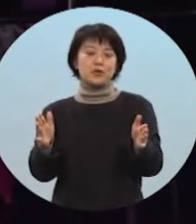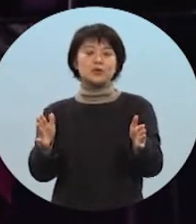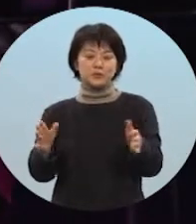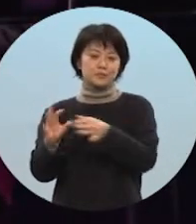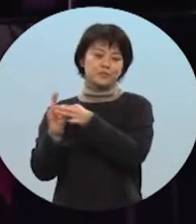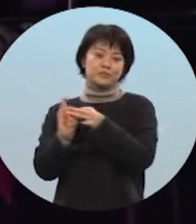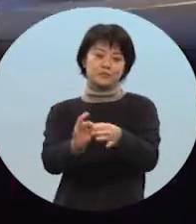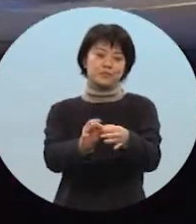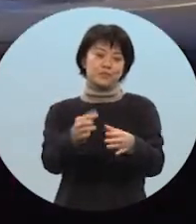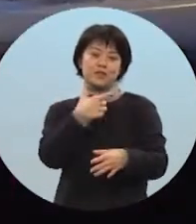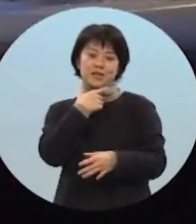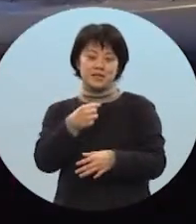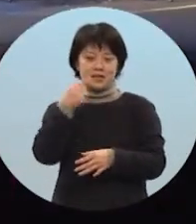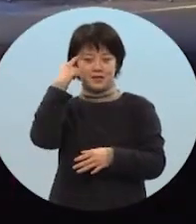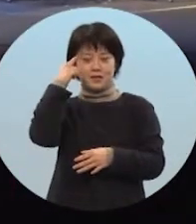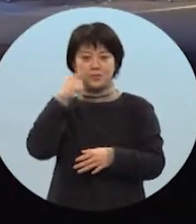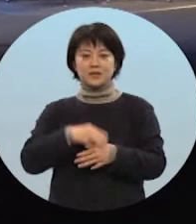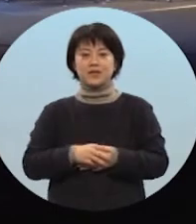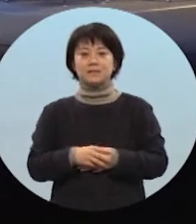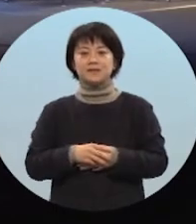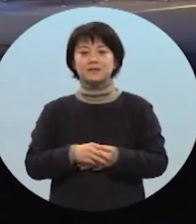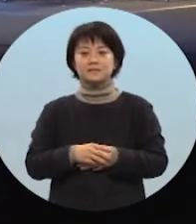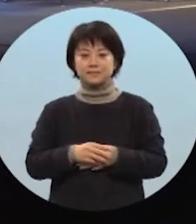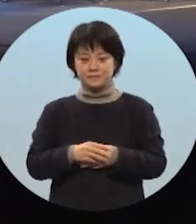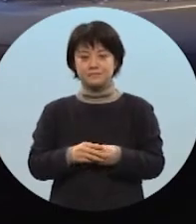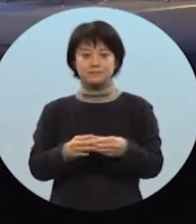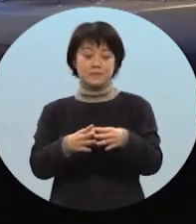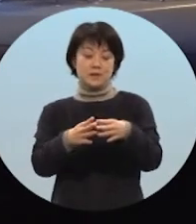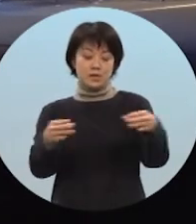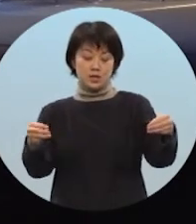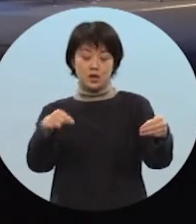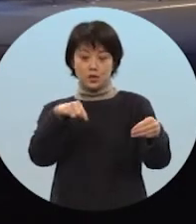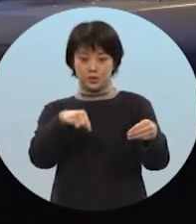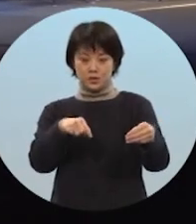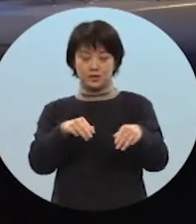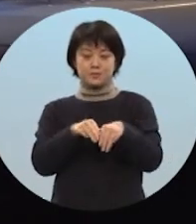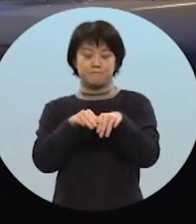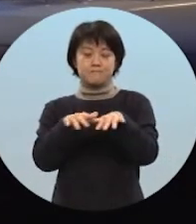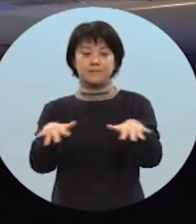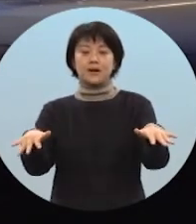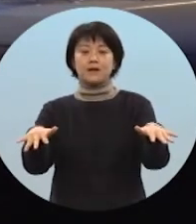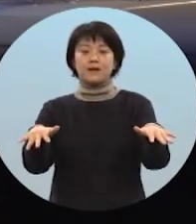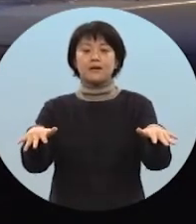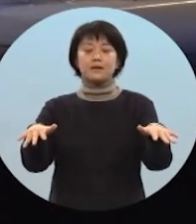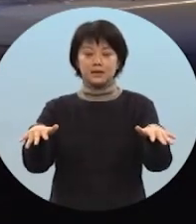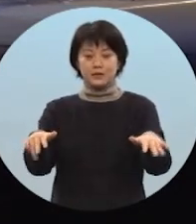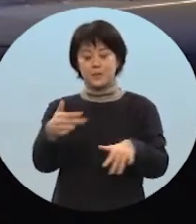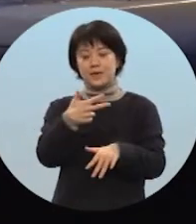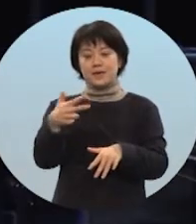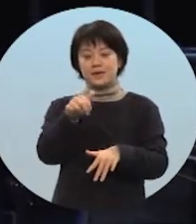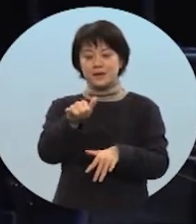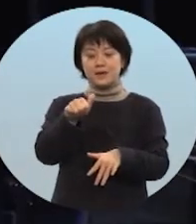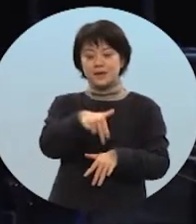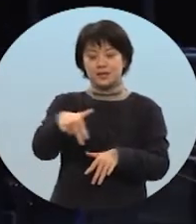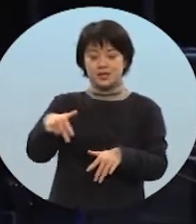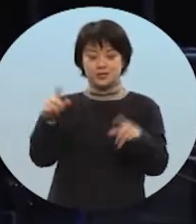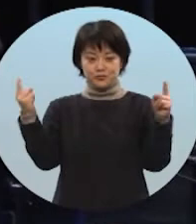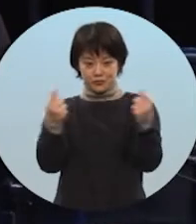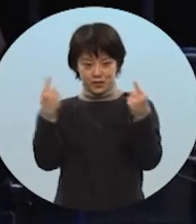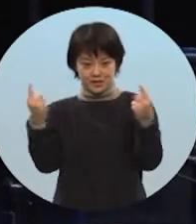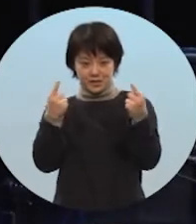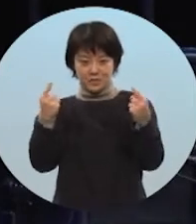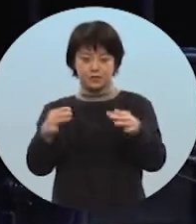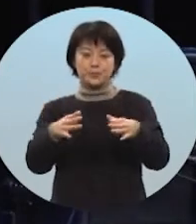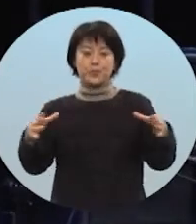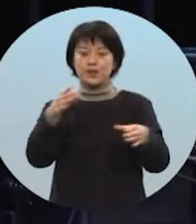ど、はい。 全国の愛好家にも知られるようになった野々市のジャズの祭典ビッグアップルイン野々